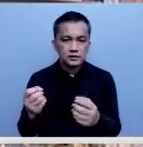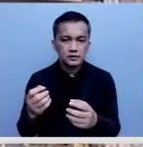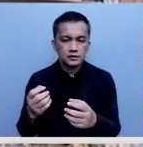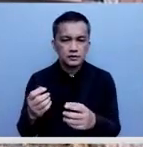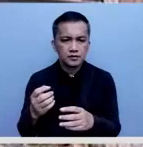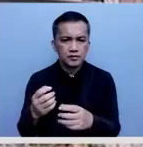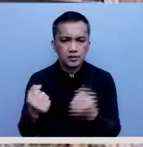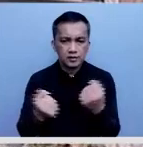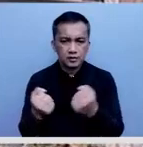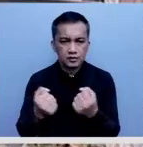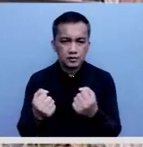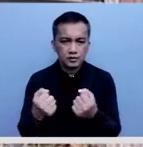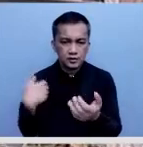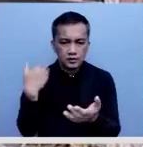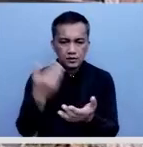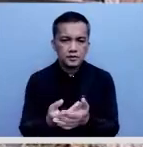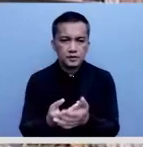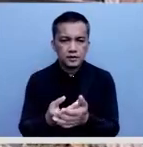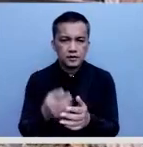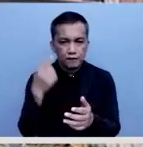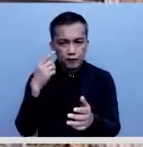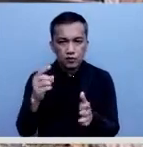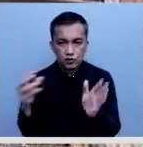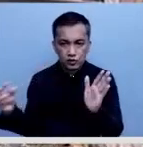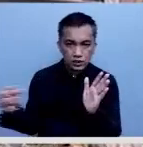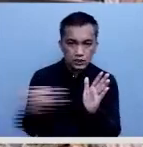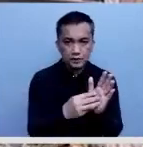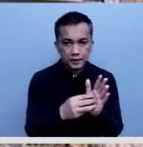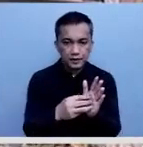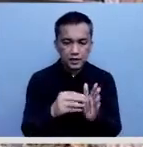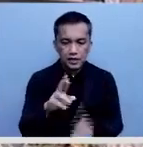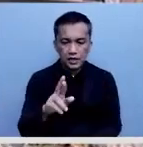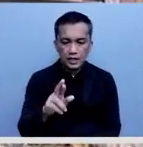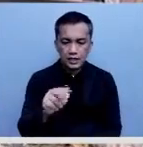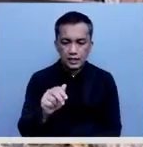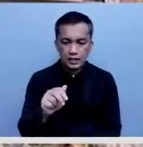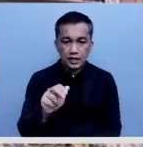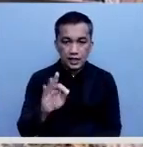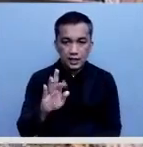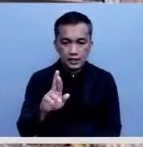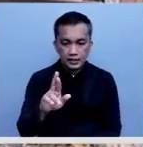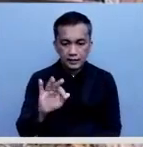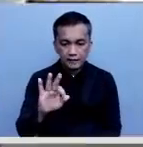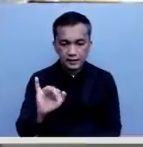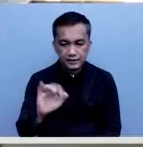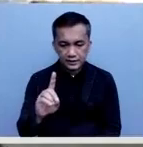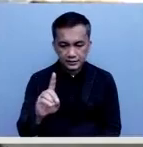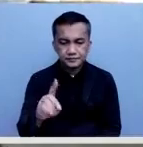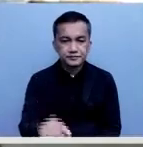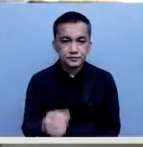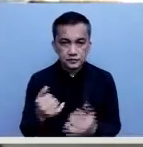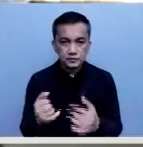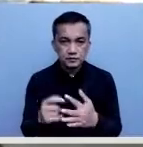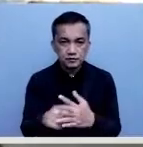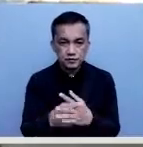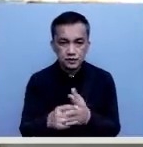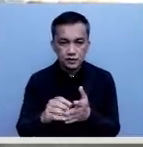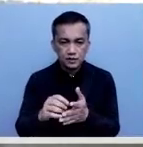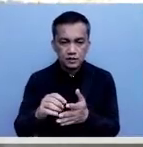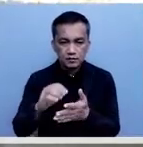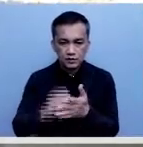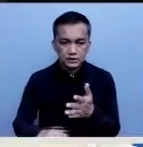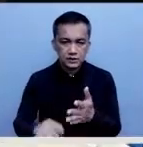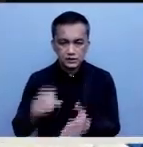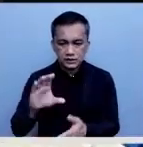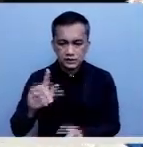motorista ang nagpunta na dito para magpakabit ng kanilang mga RFID. Ngayong araw kasi magsisimula na bawasan ng NLEX ang